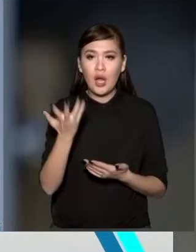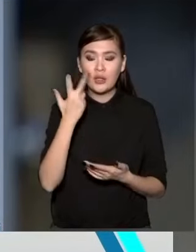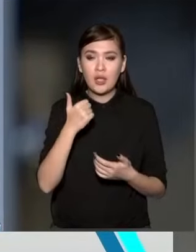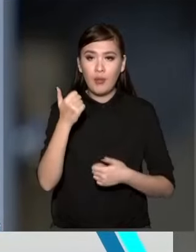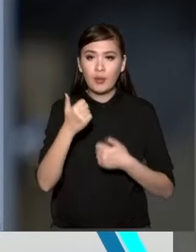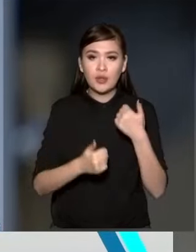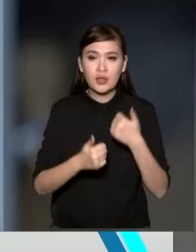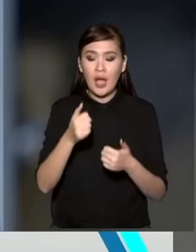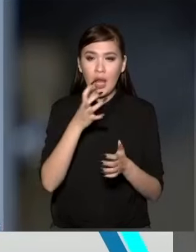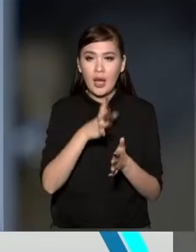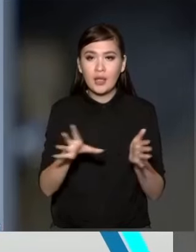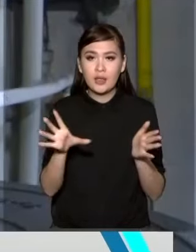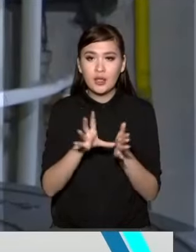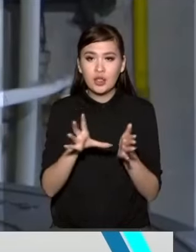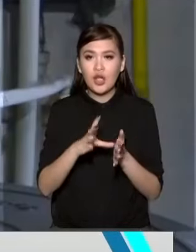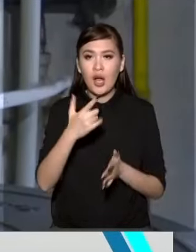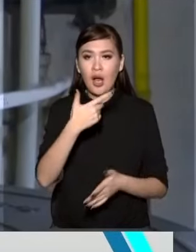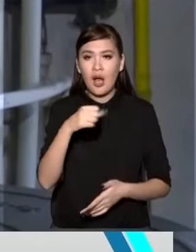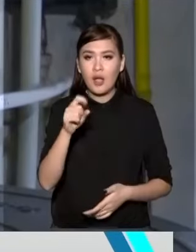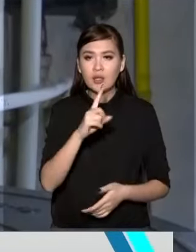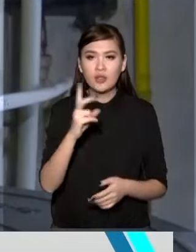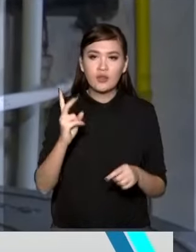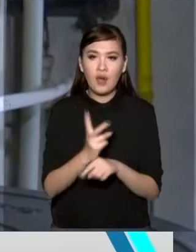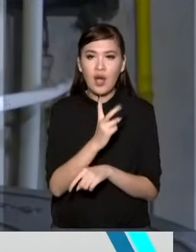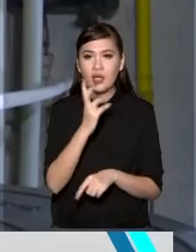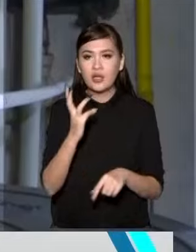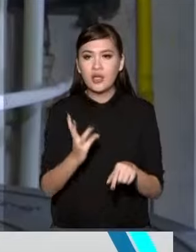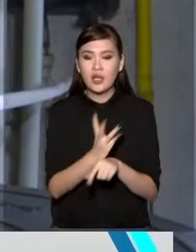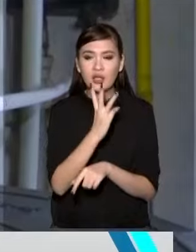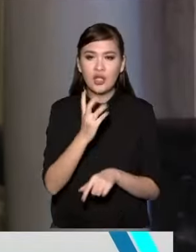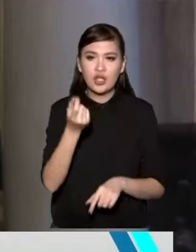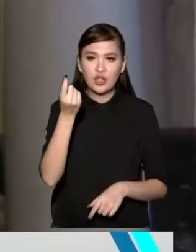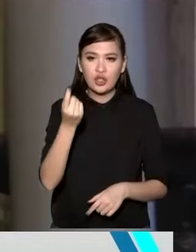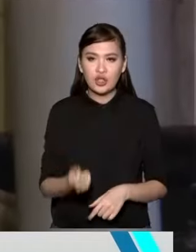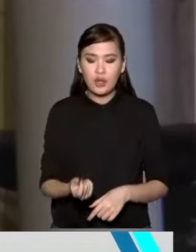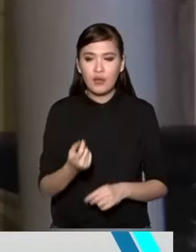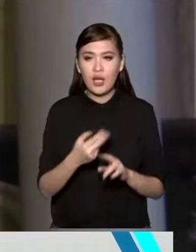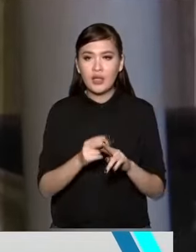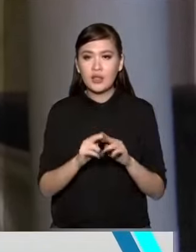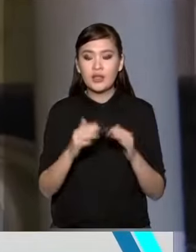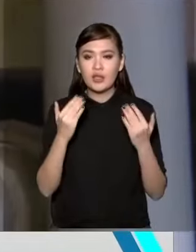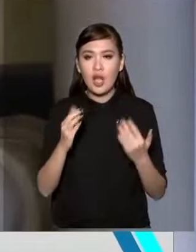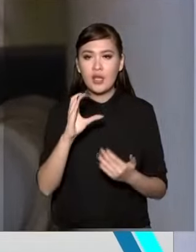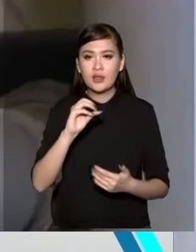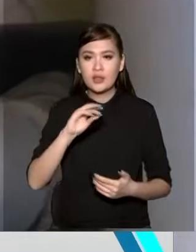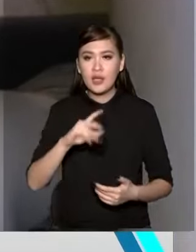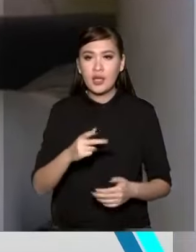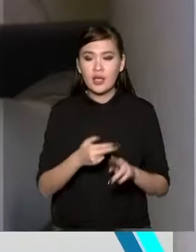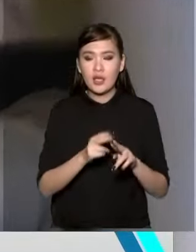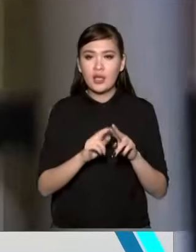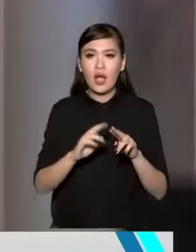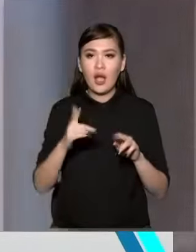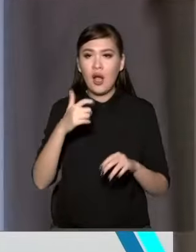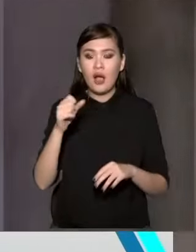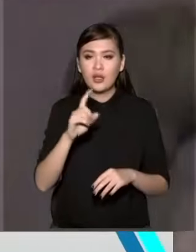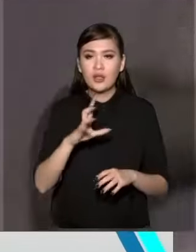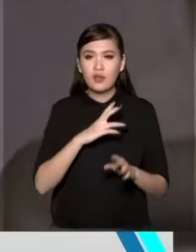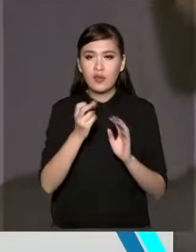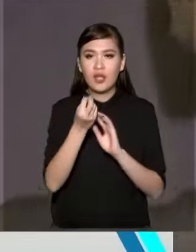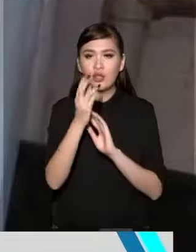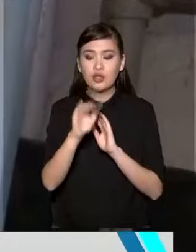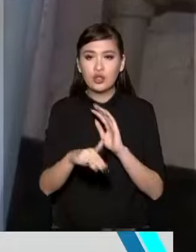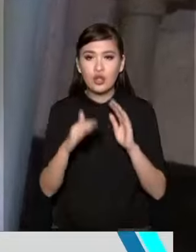сравнению с электричеством, газ 2-3 раза даже это дешевле. Сейчас доступ к сетям газоснабжения имеет 12 тысяч частных домов.